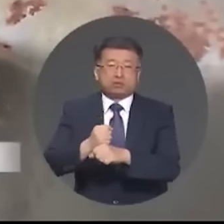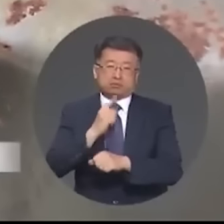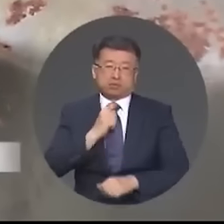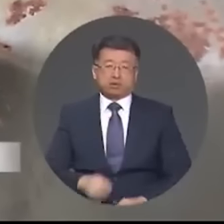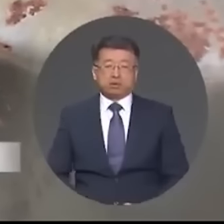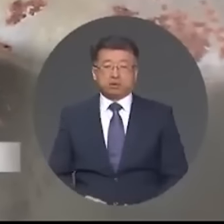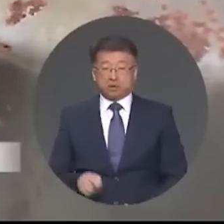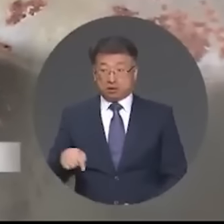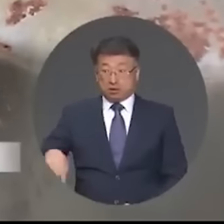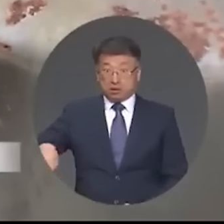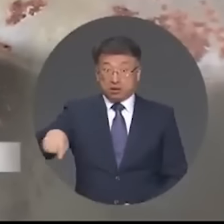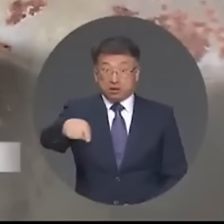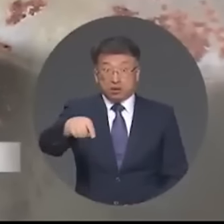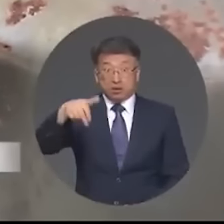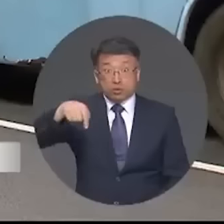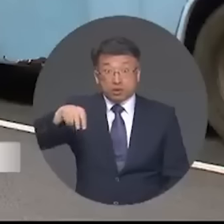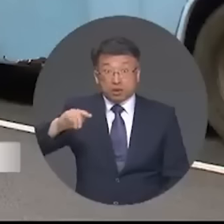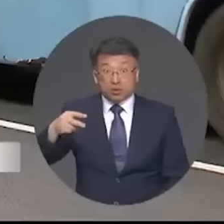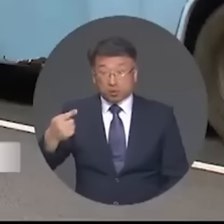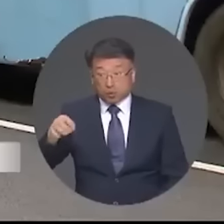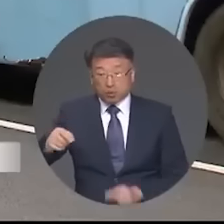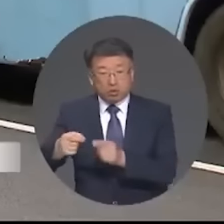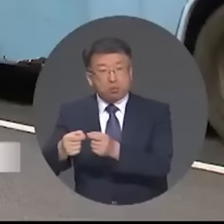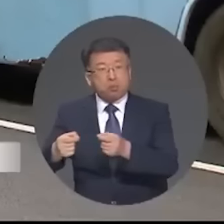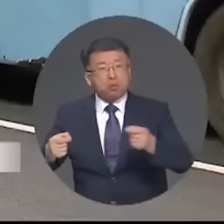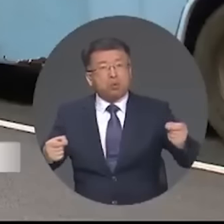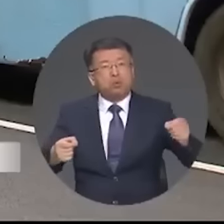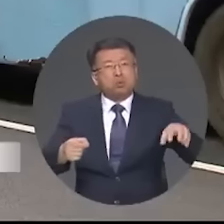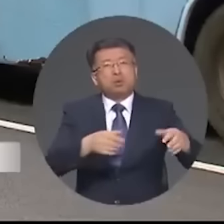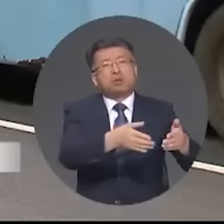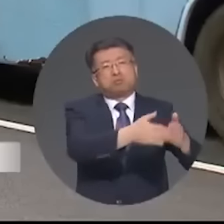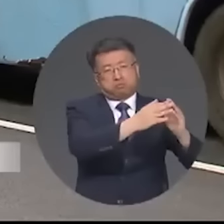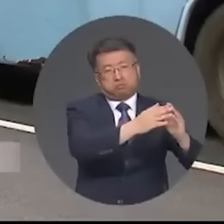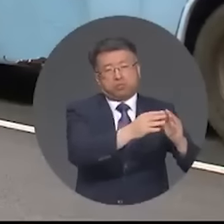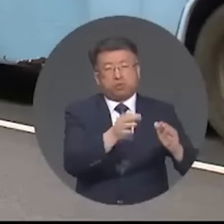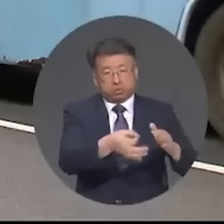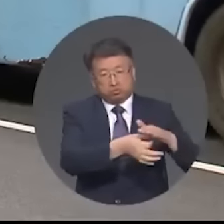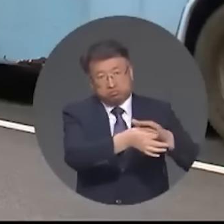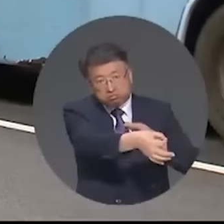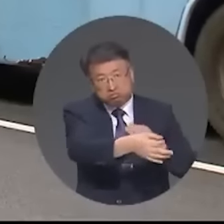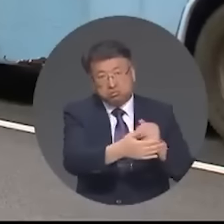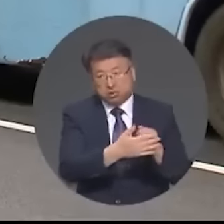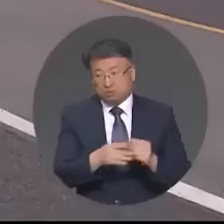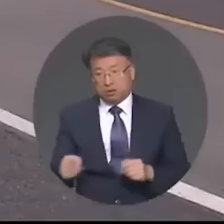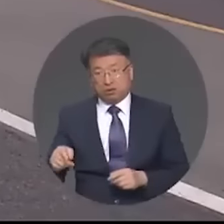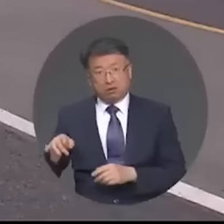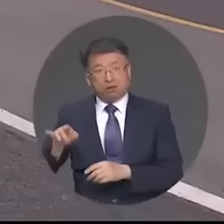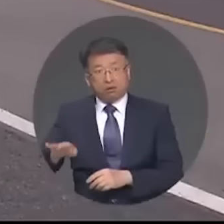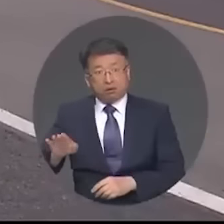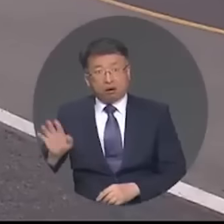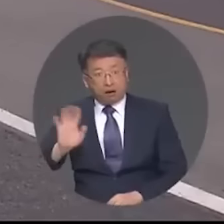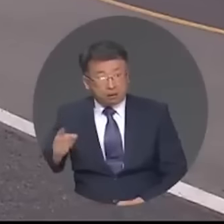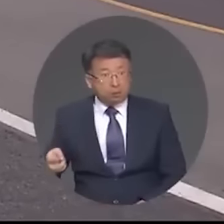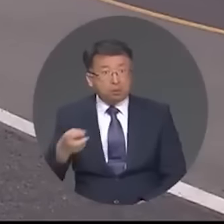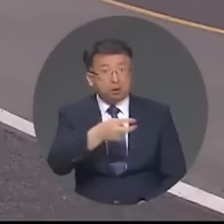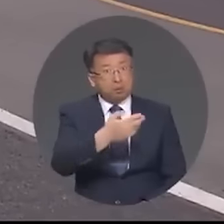명소인 창원 귀산동에서 차로 3, 40분 거리에 들어서고 유료로 운영될 예정이라 장박